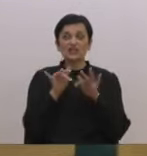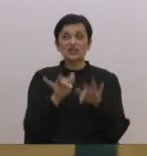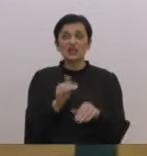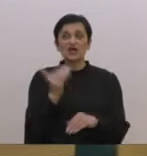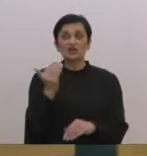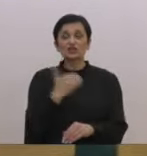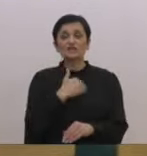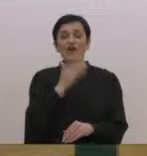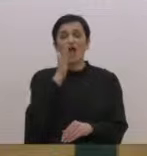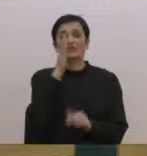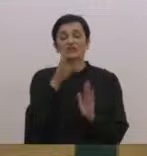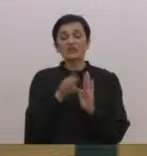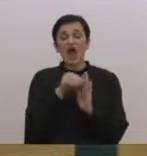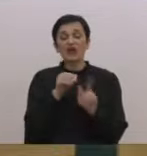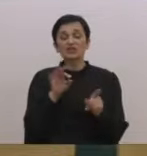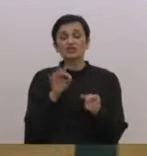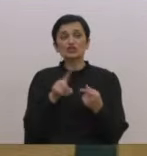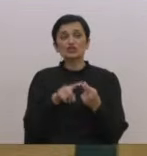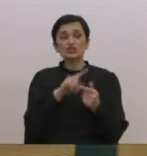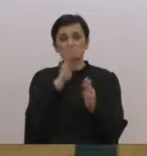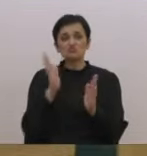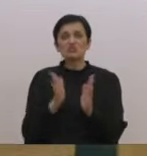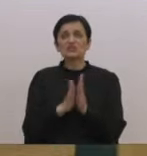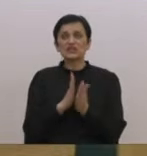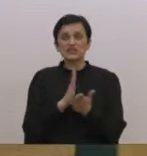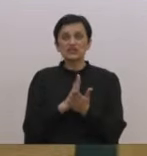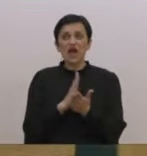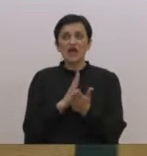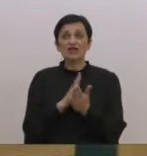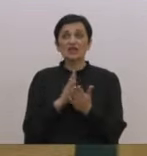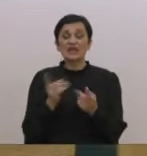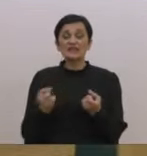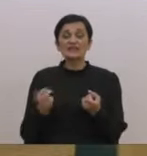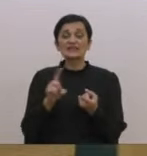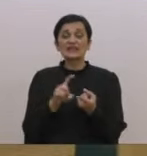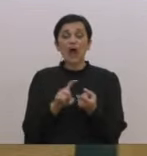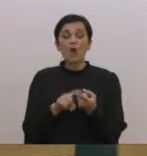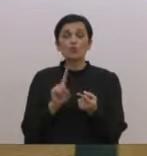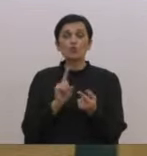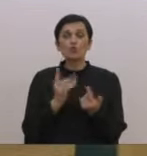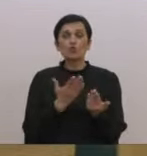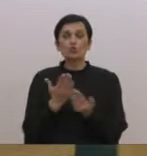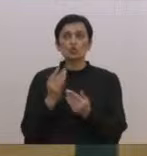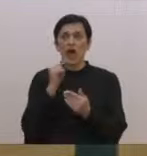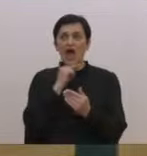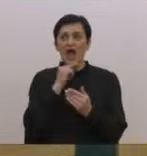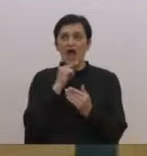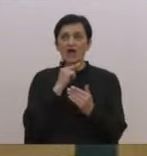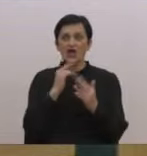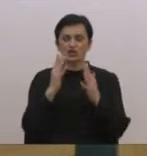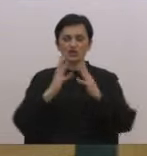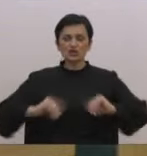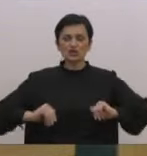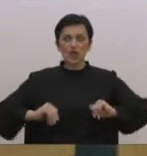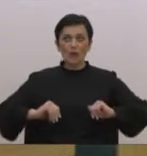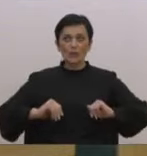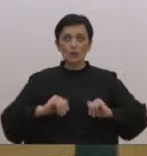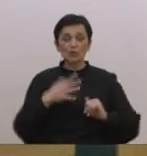იმედებით არჩევნებთან დაკავშირებით მთლიანად არის დაფუძნებული, რომ როგორმე ეკონომიკა ჩამოიშალოს,